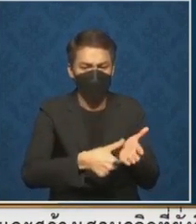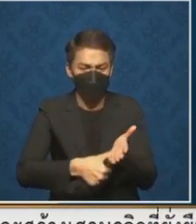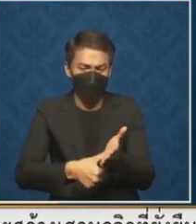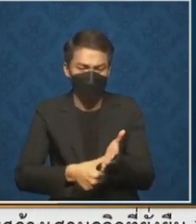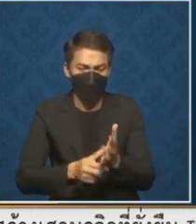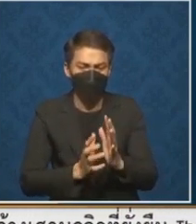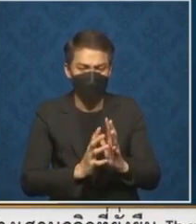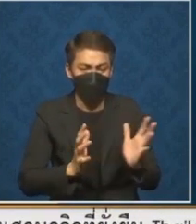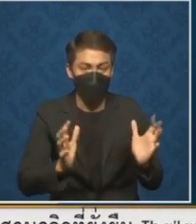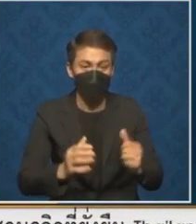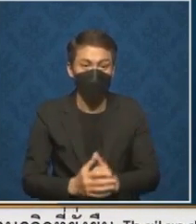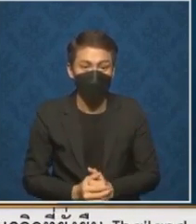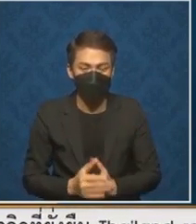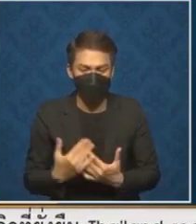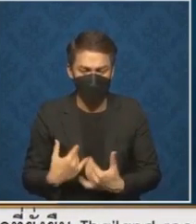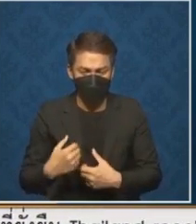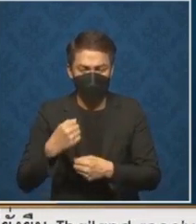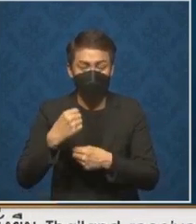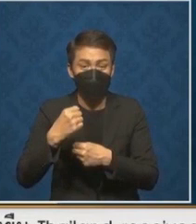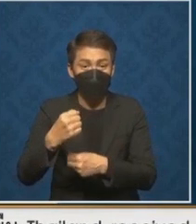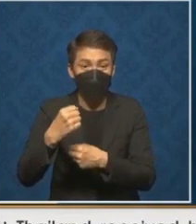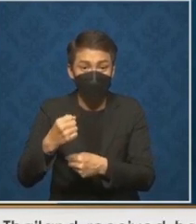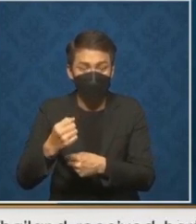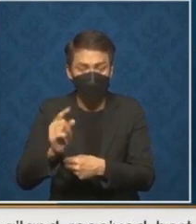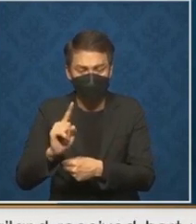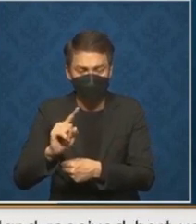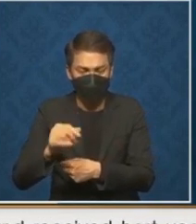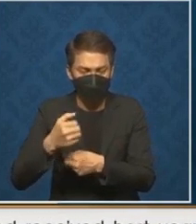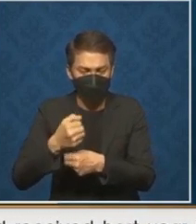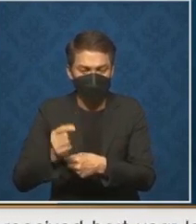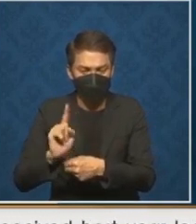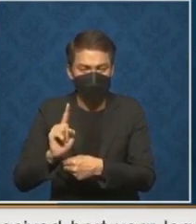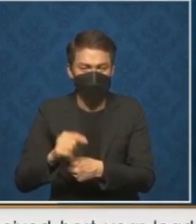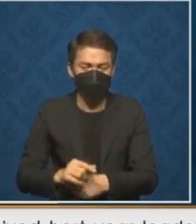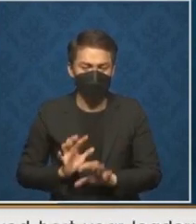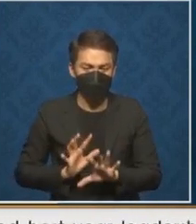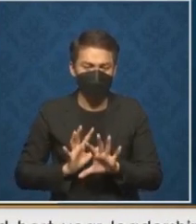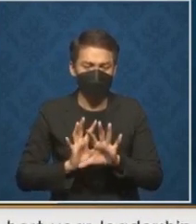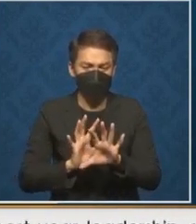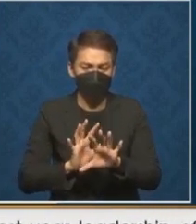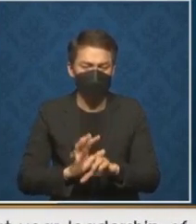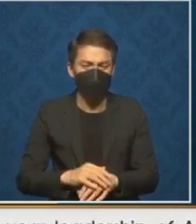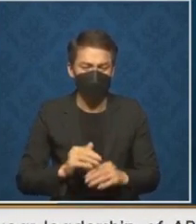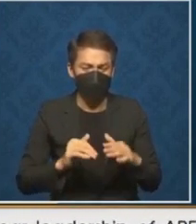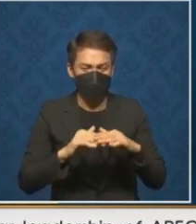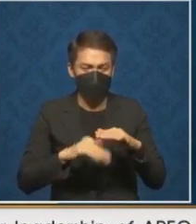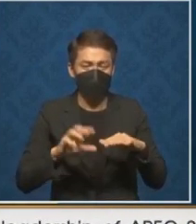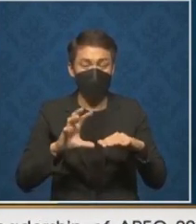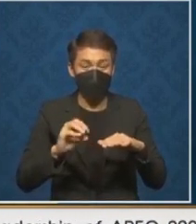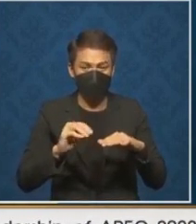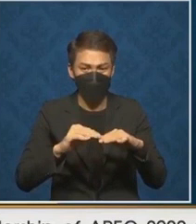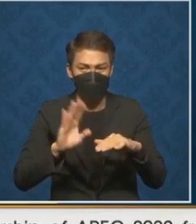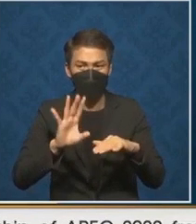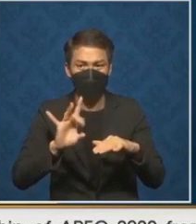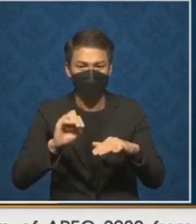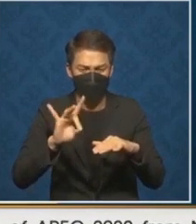ม็บที่มาหานายก ผมไปดูแล้วอายุต่ำ 50 อายุสูง 88 ปี เขาควร